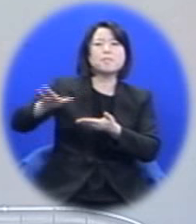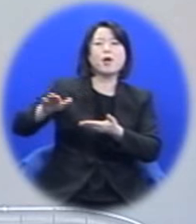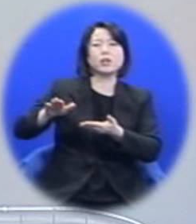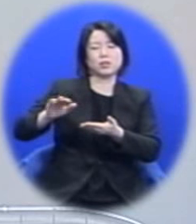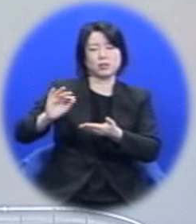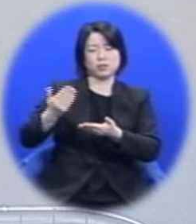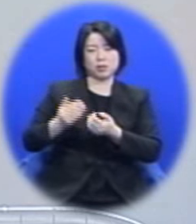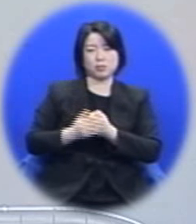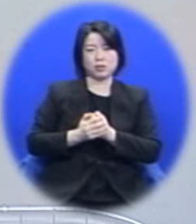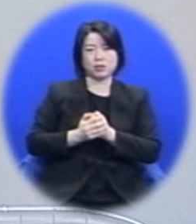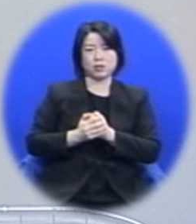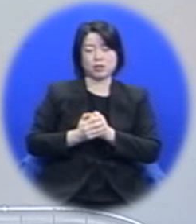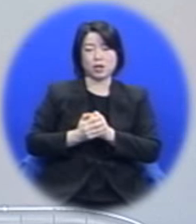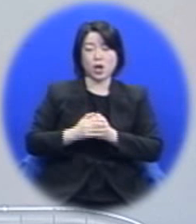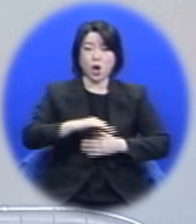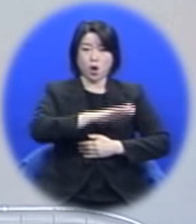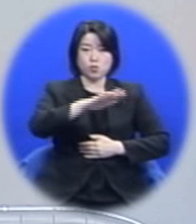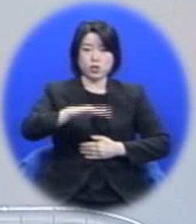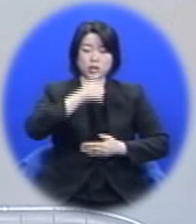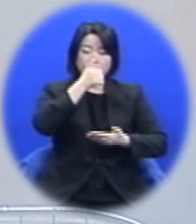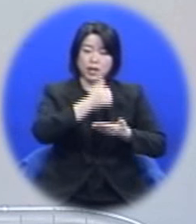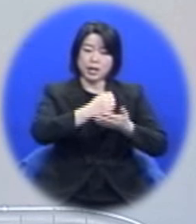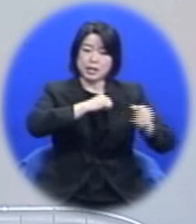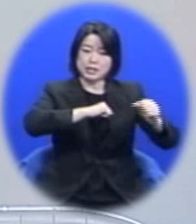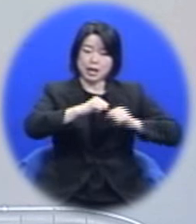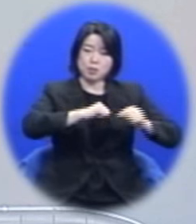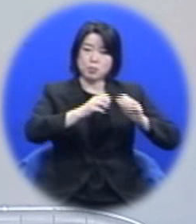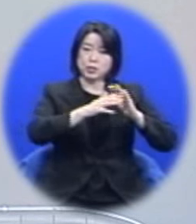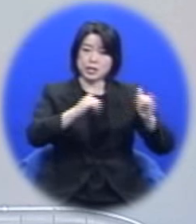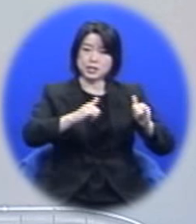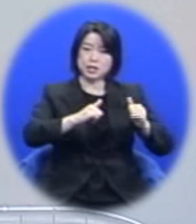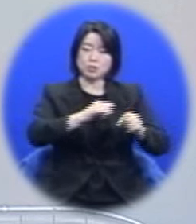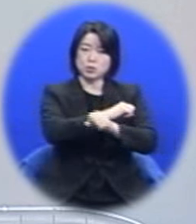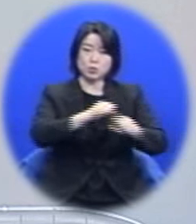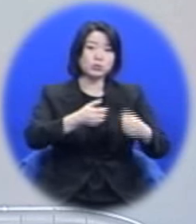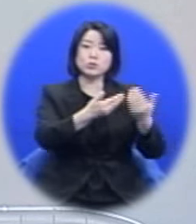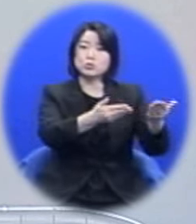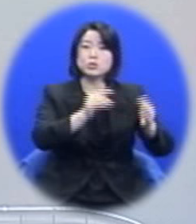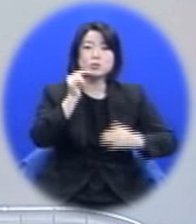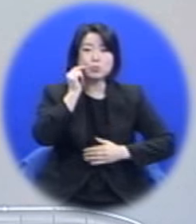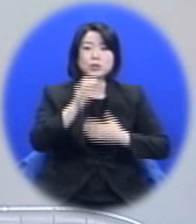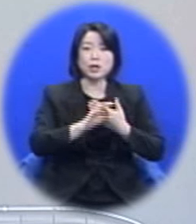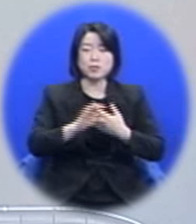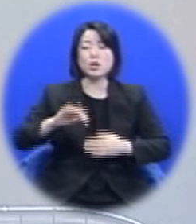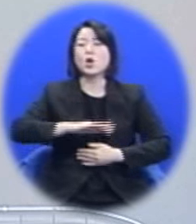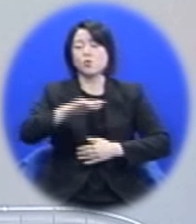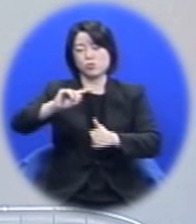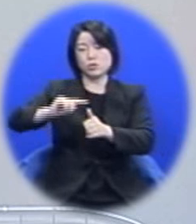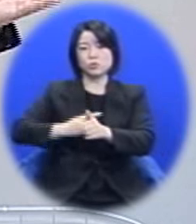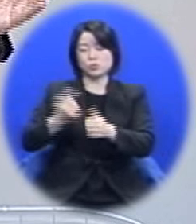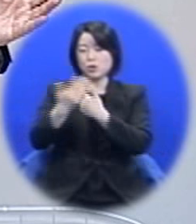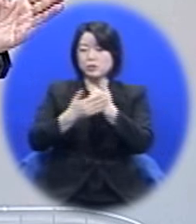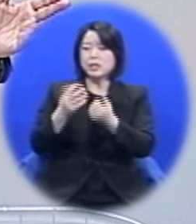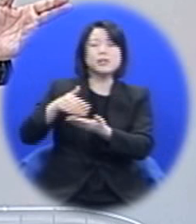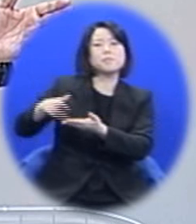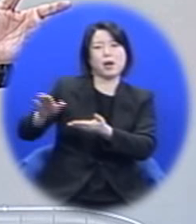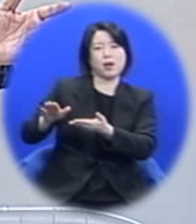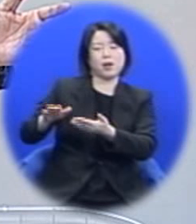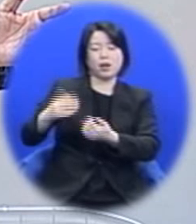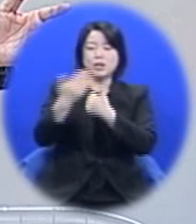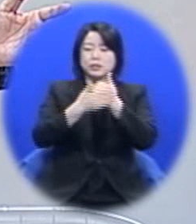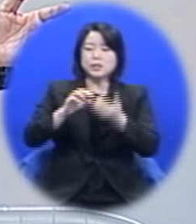우리가 우리에게 죄 지은 자를 용서하지 못하는 것은 우리 스스로가 은혜를 걷어차는 거예요. 은혜를 멸시하는